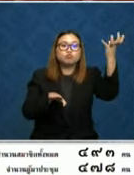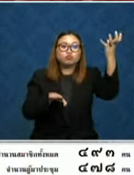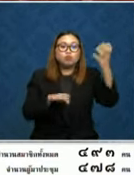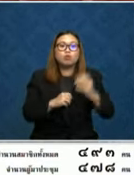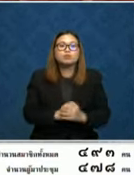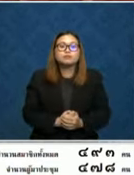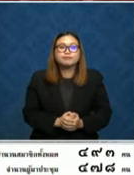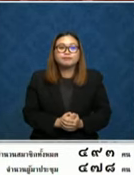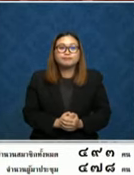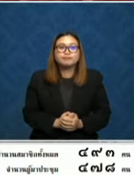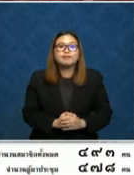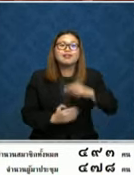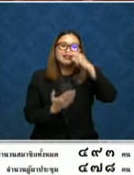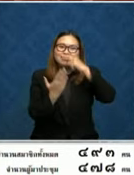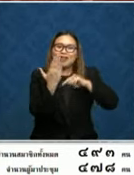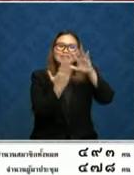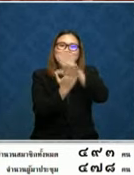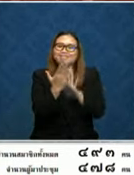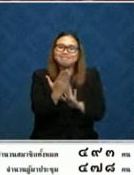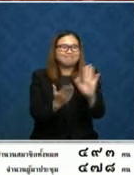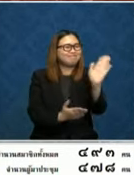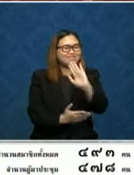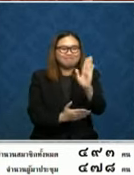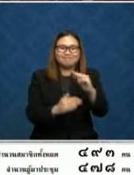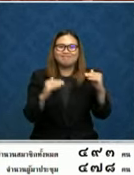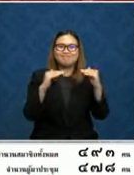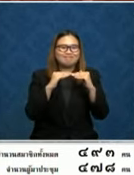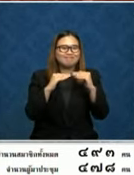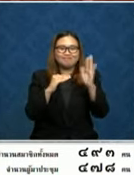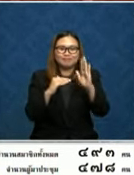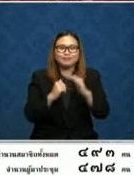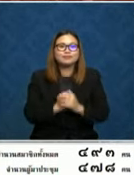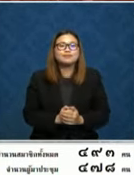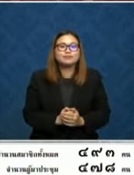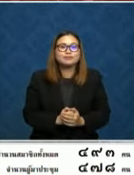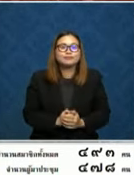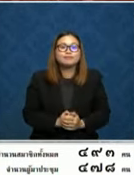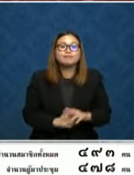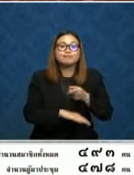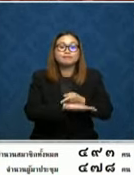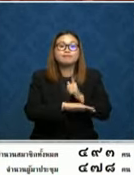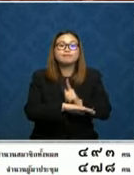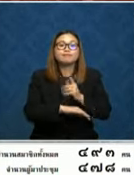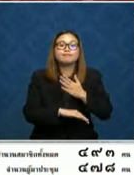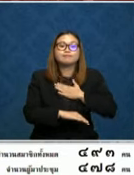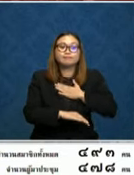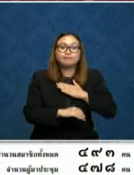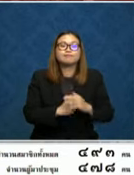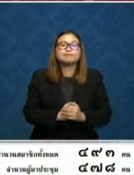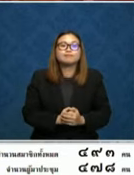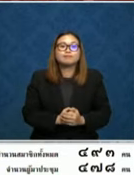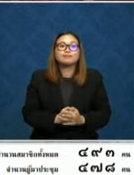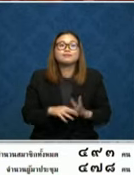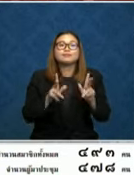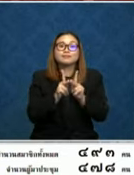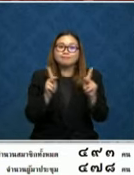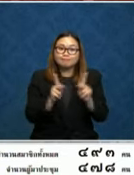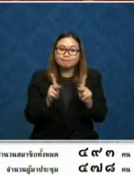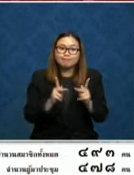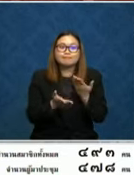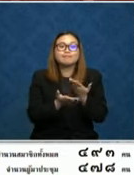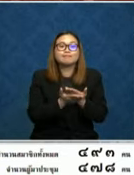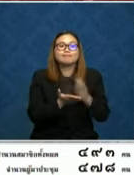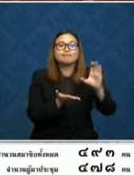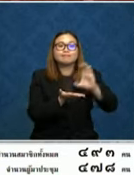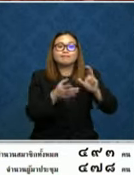มนุษยชนแบบไทยๆที่เราชอบอ้างกันจนถึงทุกวันนี้นะคะและท่านประธานคะในชั้นกรรมธิการค่ะได้มีการตัดลดงบประมาณก้อนนี้นะ